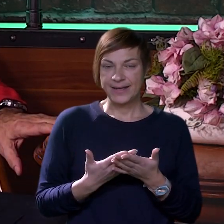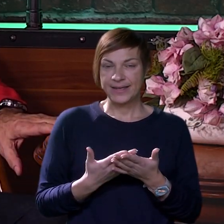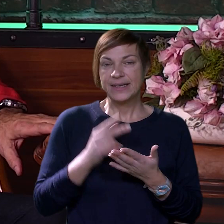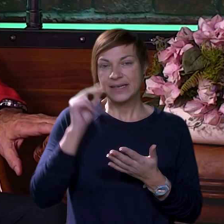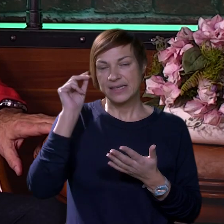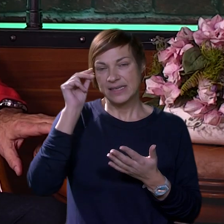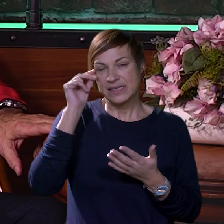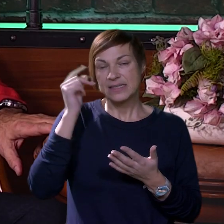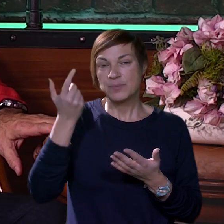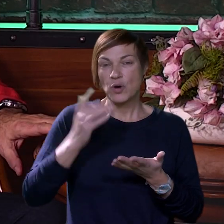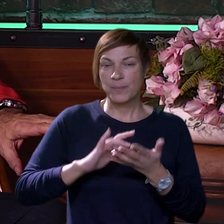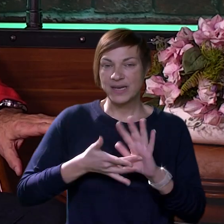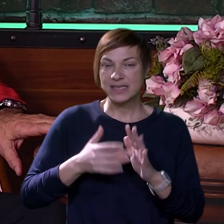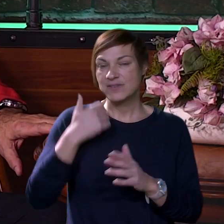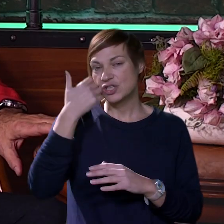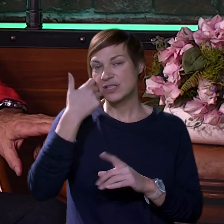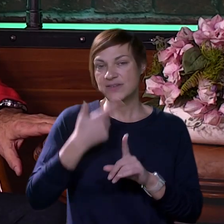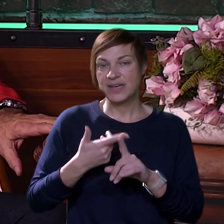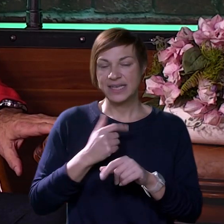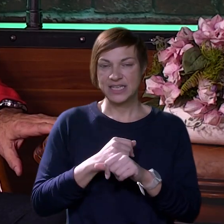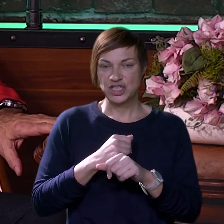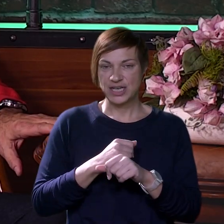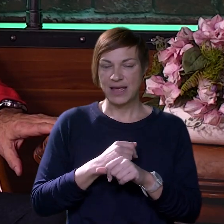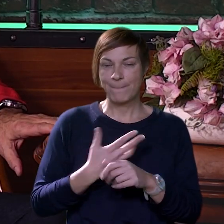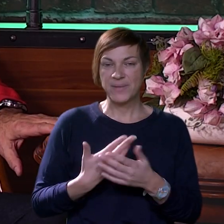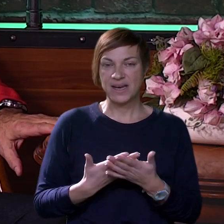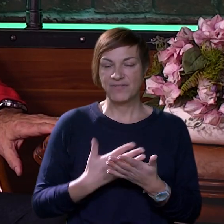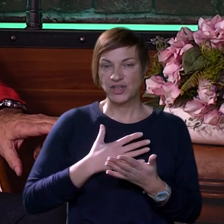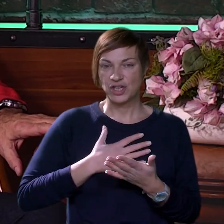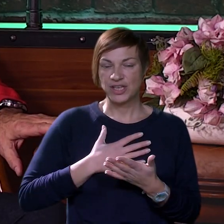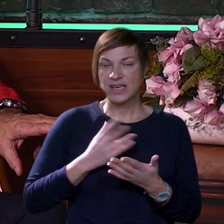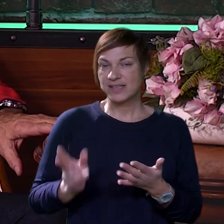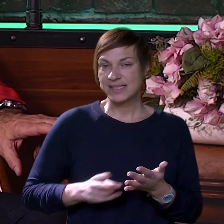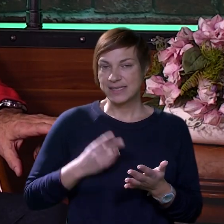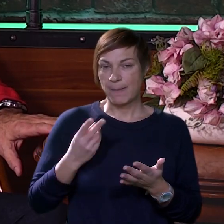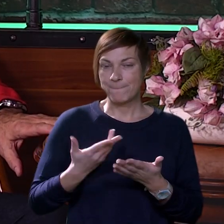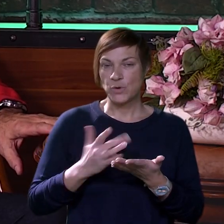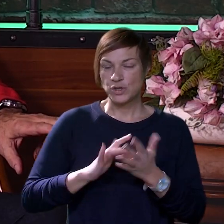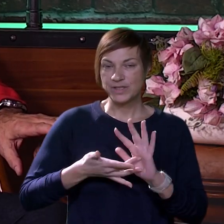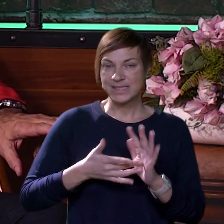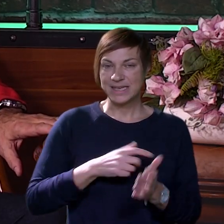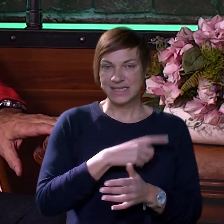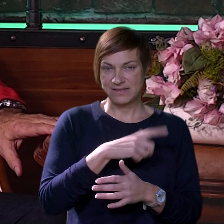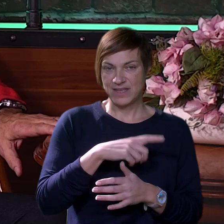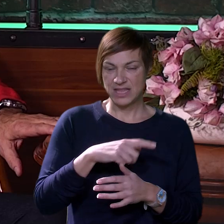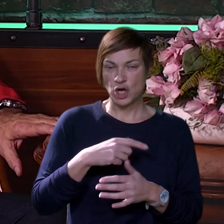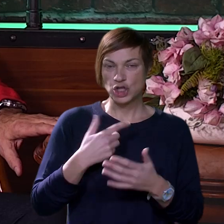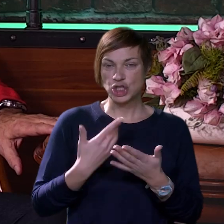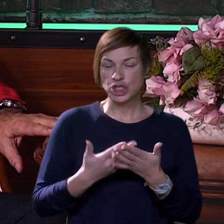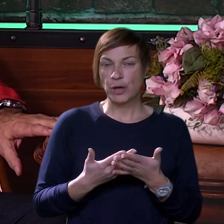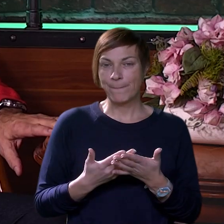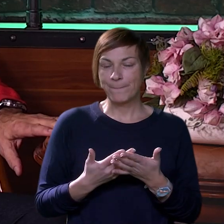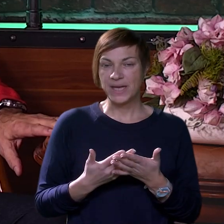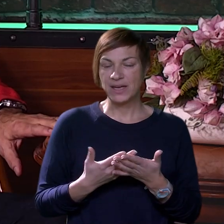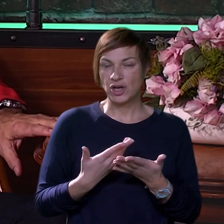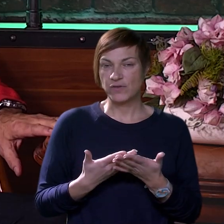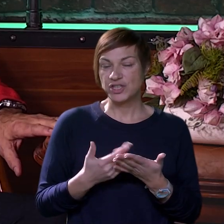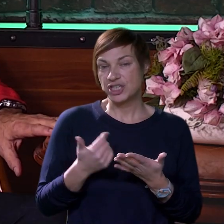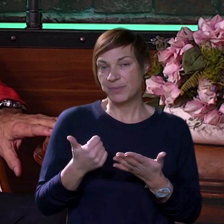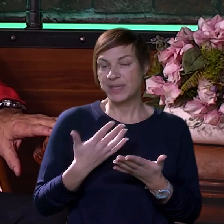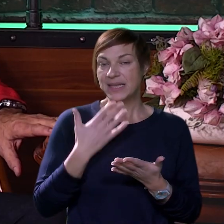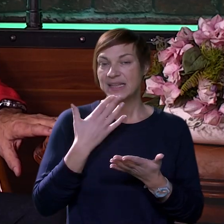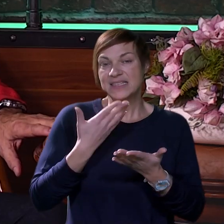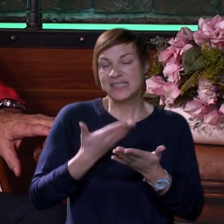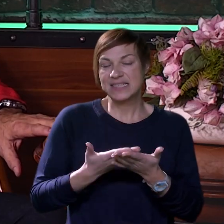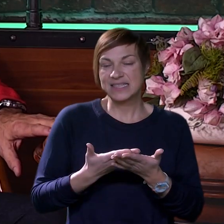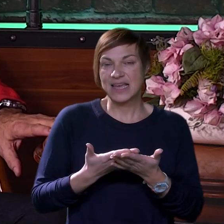trajni spomen na sve ono što je Crveni križ učinio. I ja sam zaista ponosan na sve te ljude i ovo će im biti na jedan